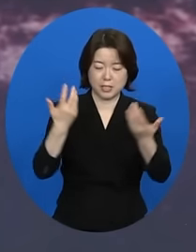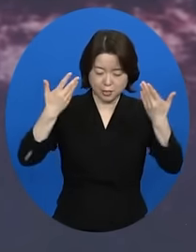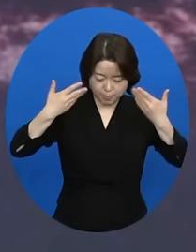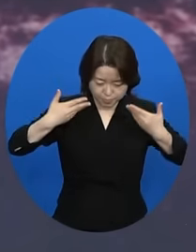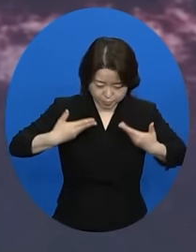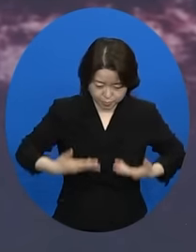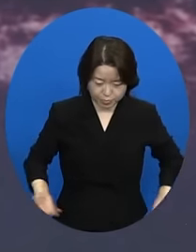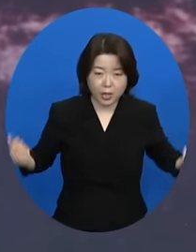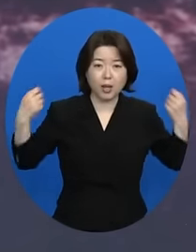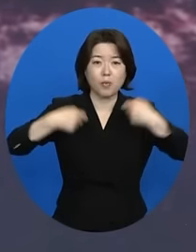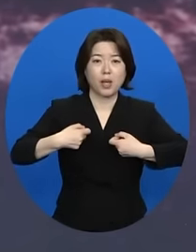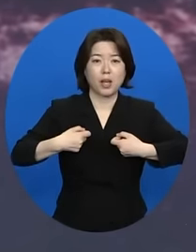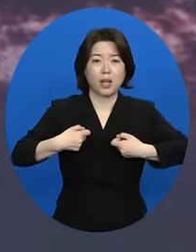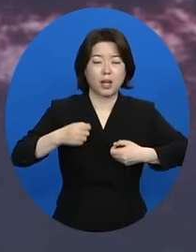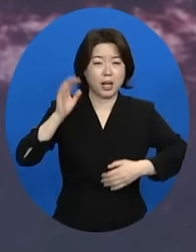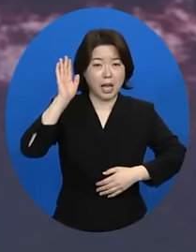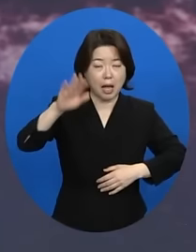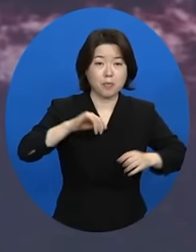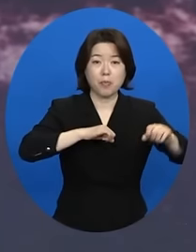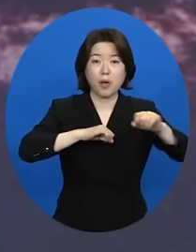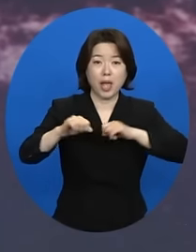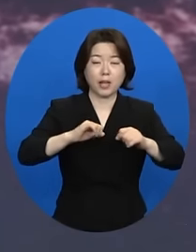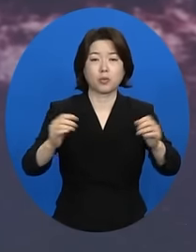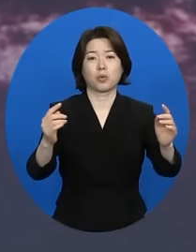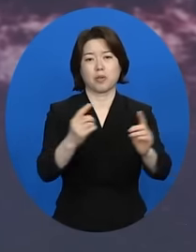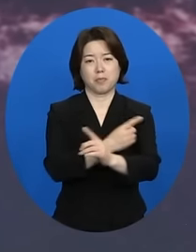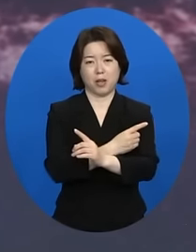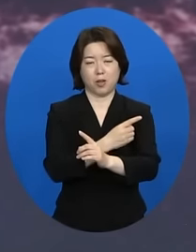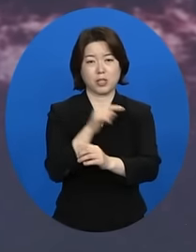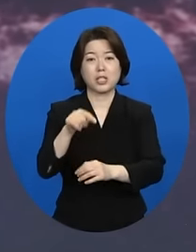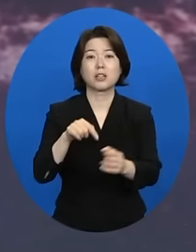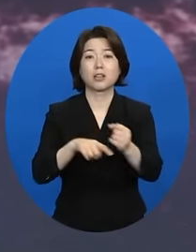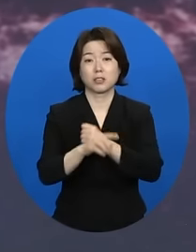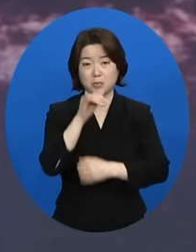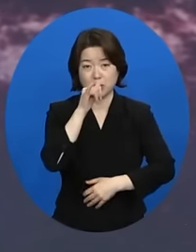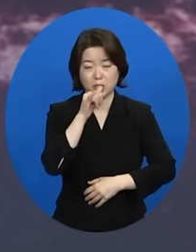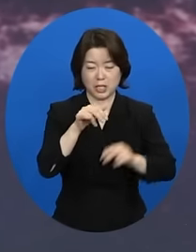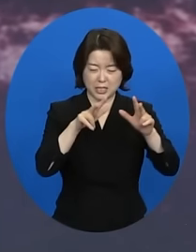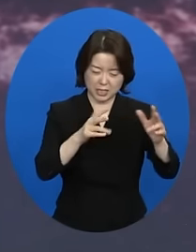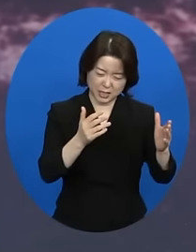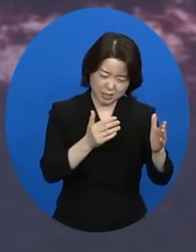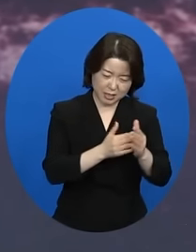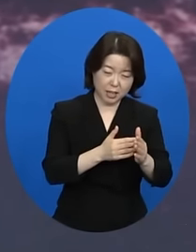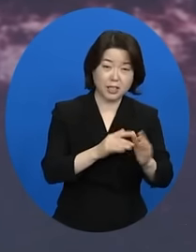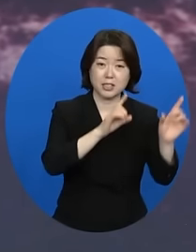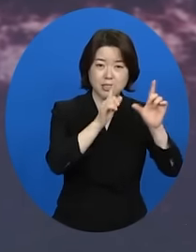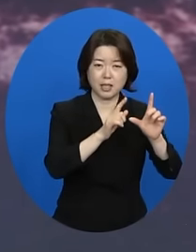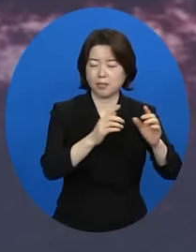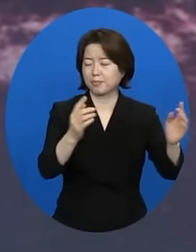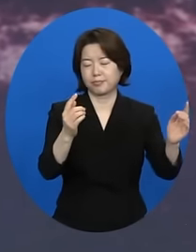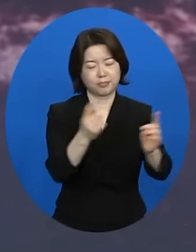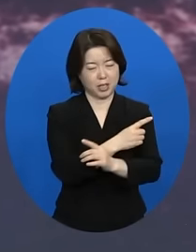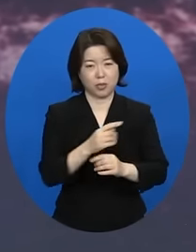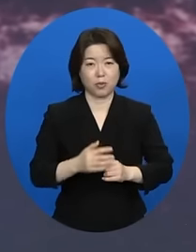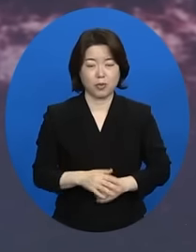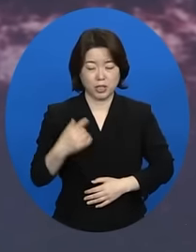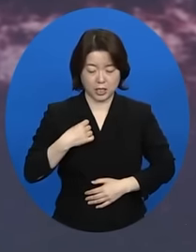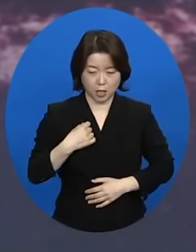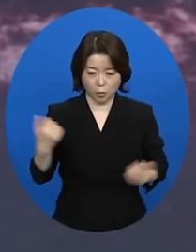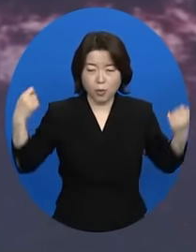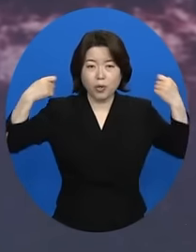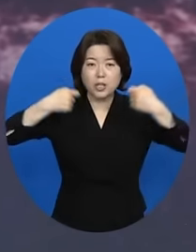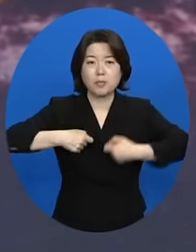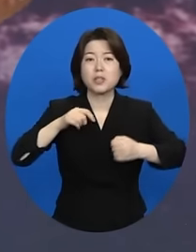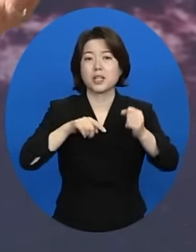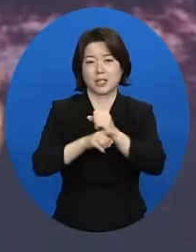입는다는 것은 이제는 행동의 변화, 그거를 의미하죠. 지금까지 산 것은 다른 삶을 살겠습니다. 이것이 옷을 입는다는 의미예요.